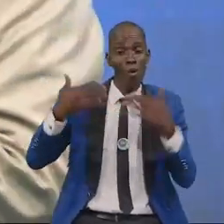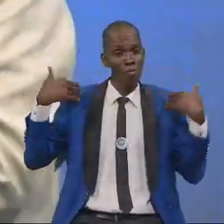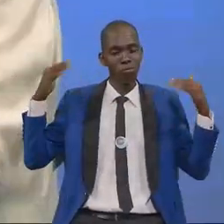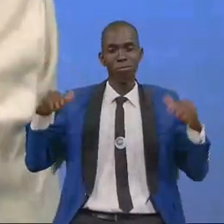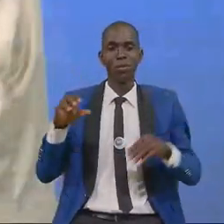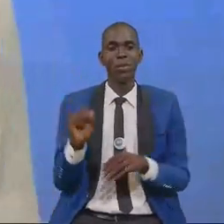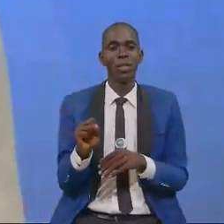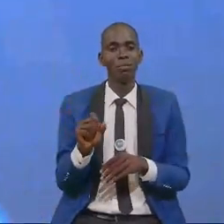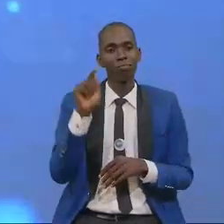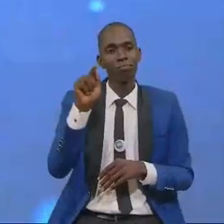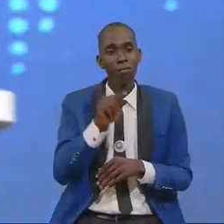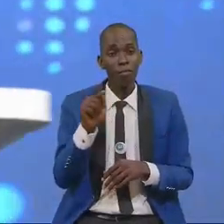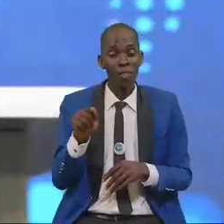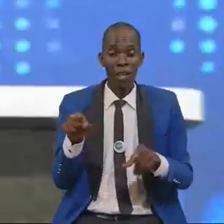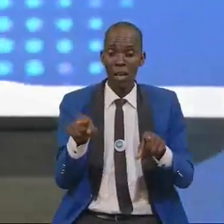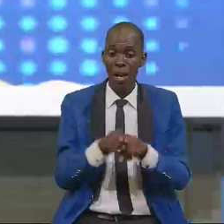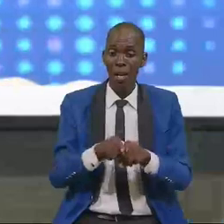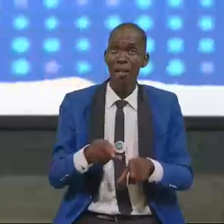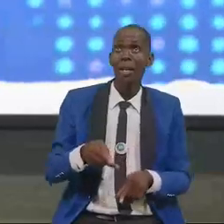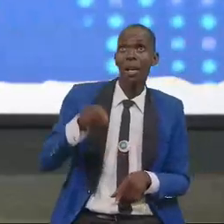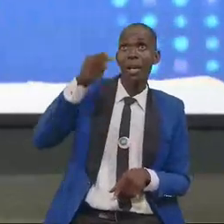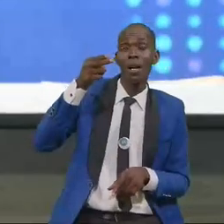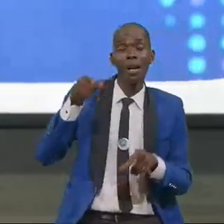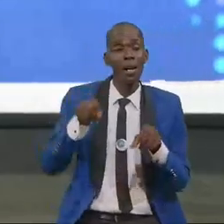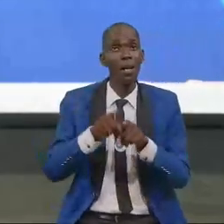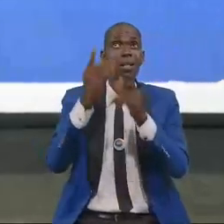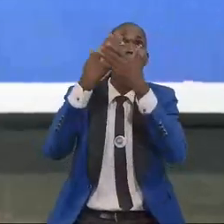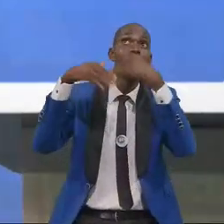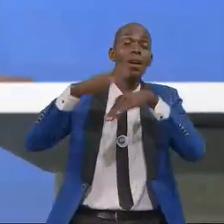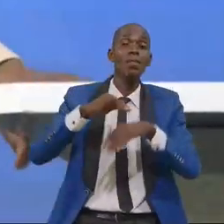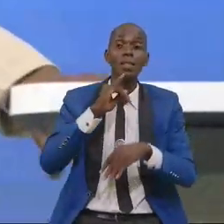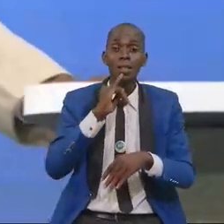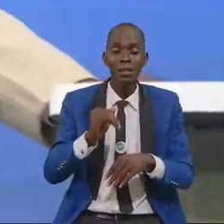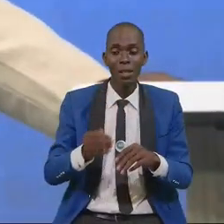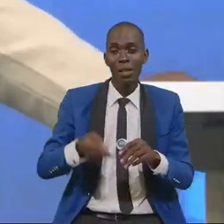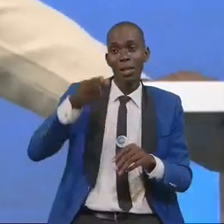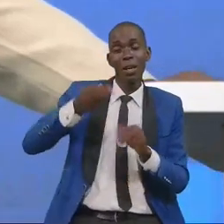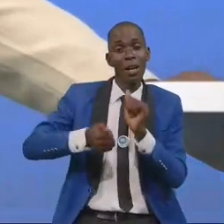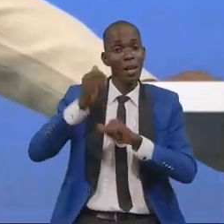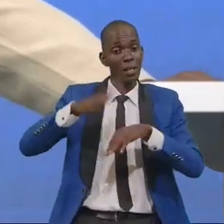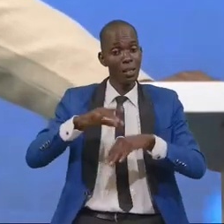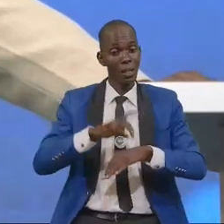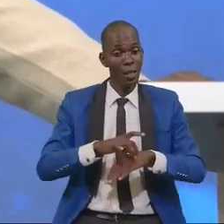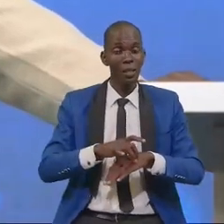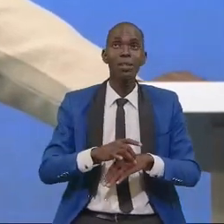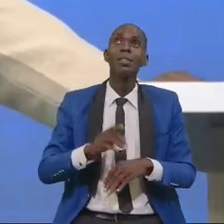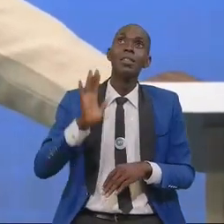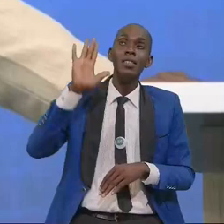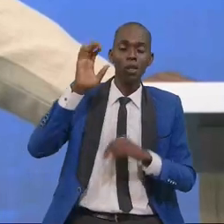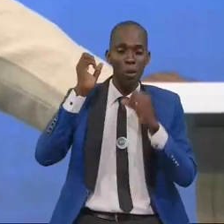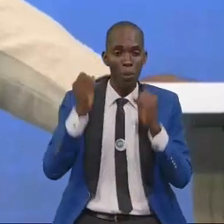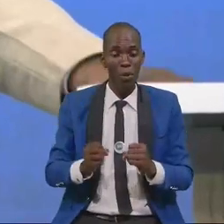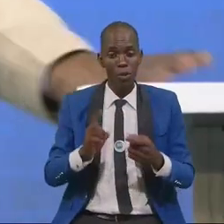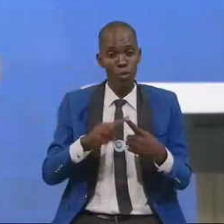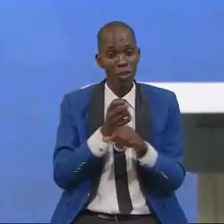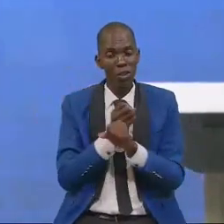pour cela aussi élevé que les cieux sont plus élevés que la terre sa puissance pour sauver est plus